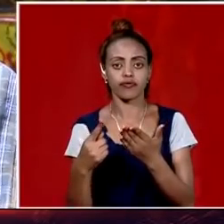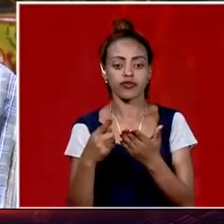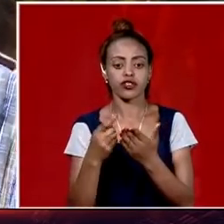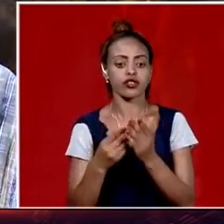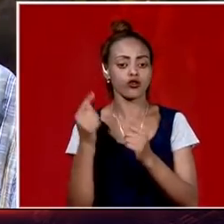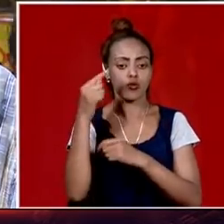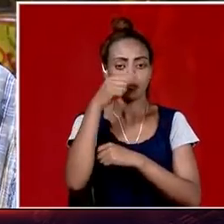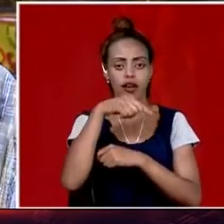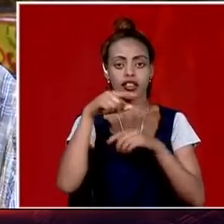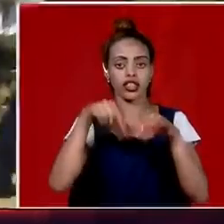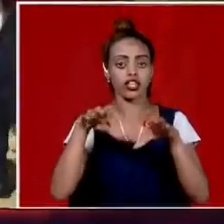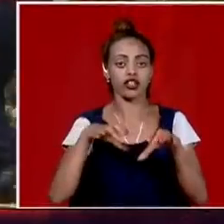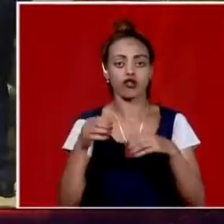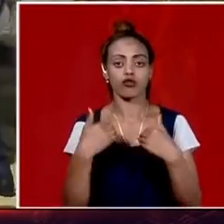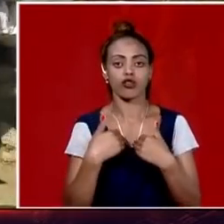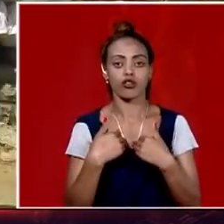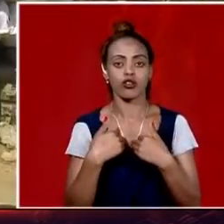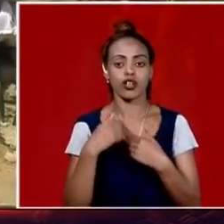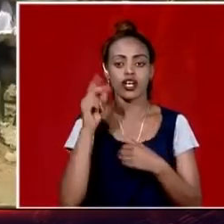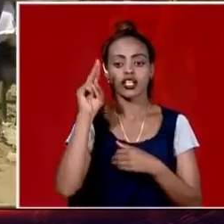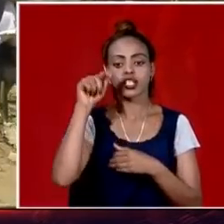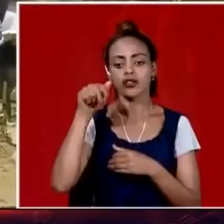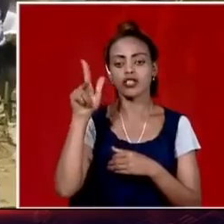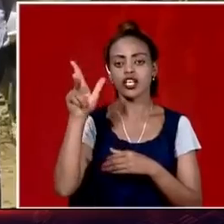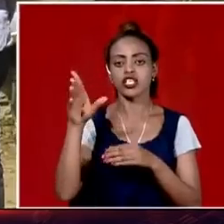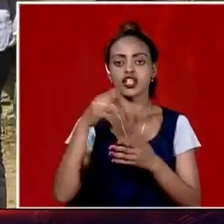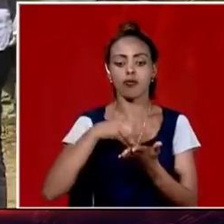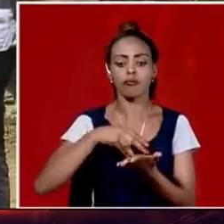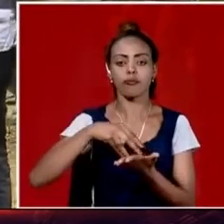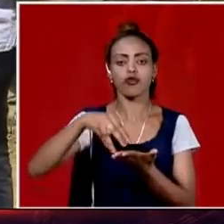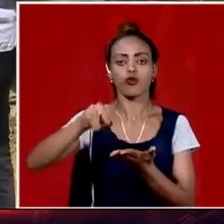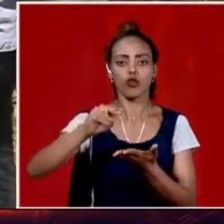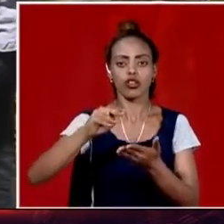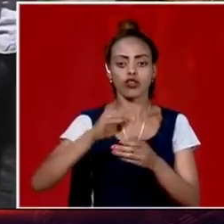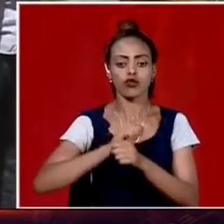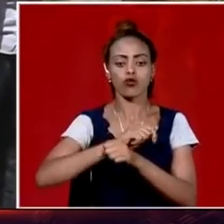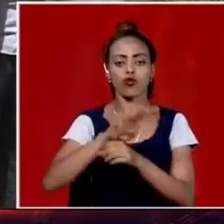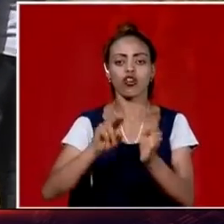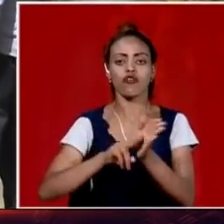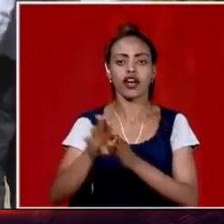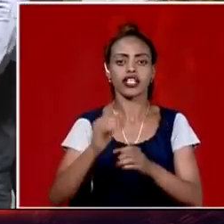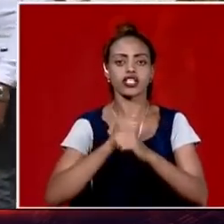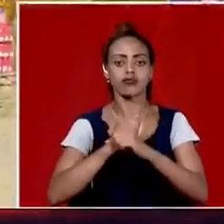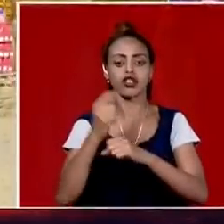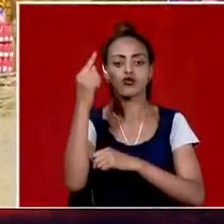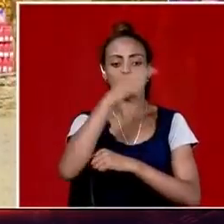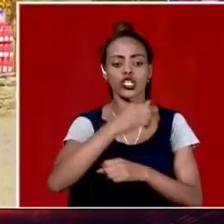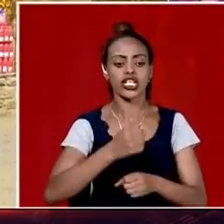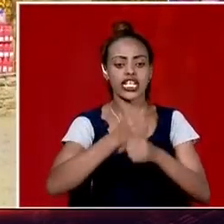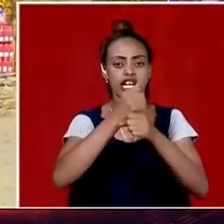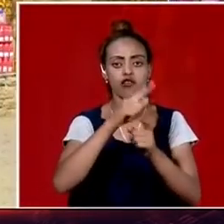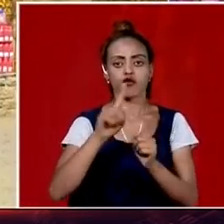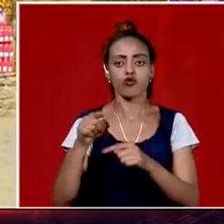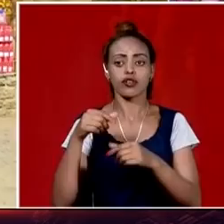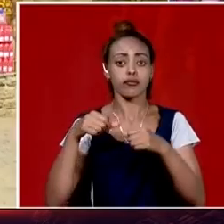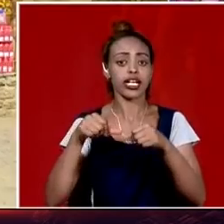ዝለማዓንቲ ኣካይድዎ ዘሎ ናይ 2.3 ሚልዮን ንኮሮና ቫይረስ ምክልኻል ዝውዕል ደገፍ እውን